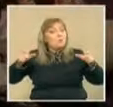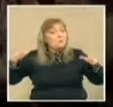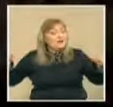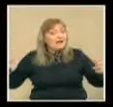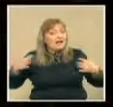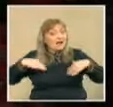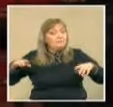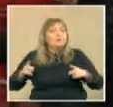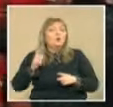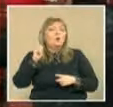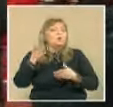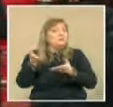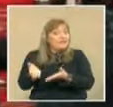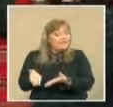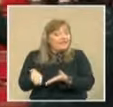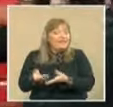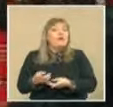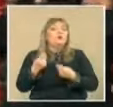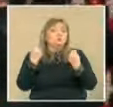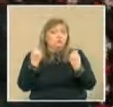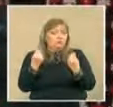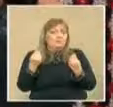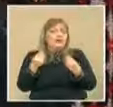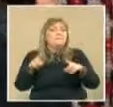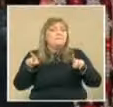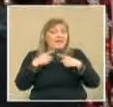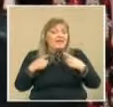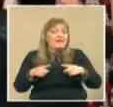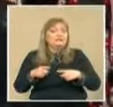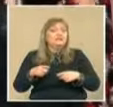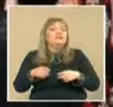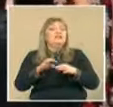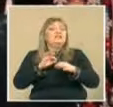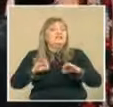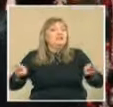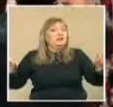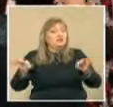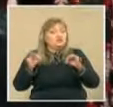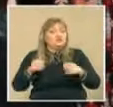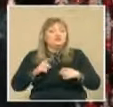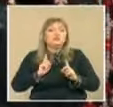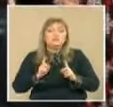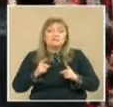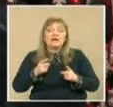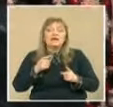добре свират, пеят и дирижират и че са готови да поемат с отговорност и с